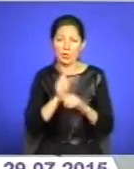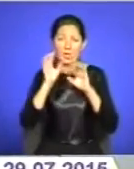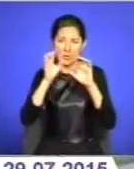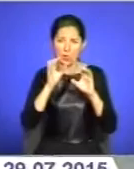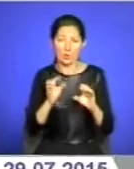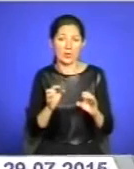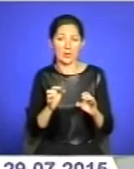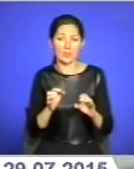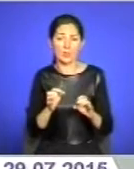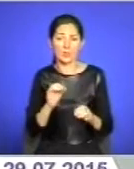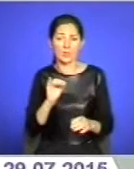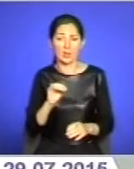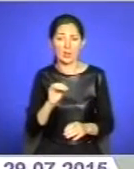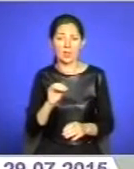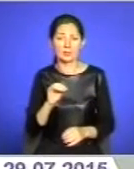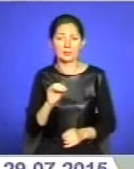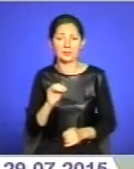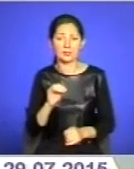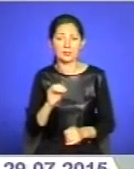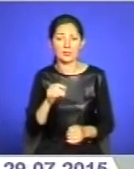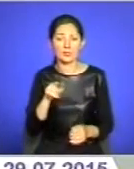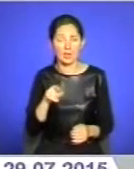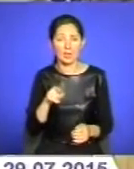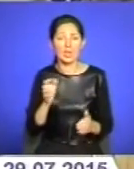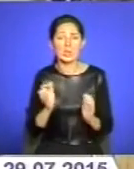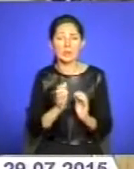законодавством, і при її